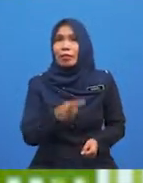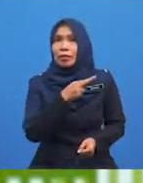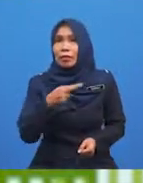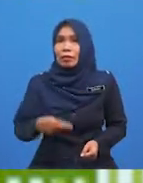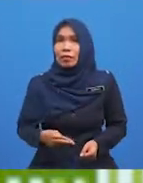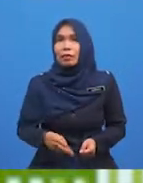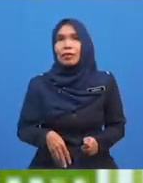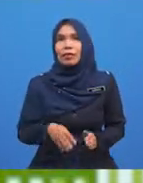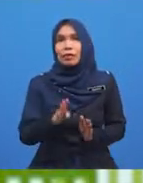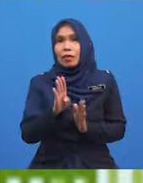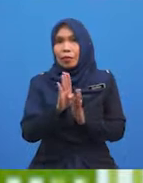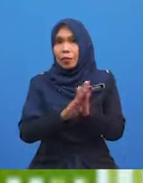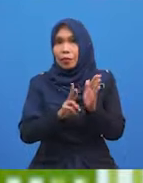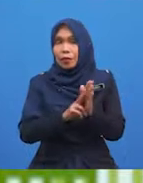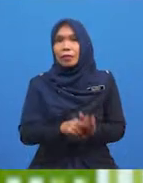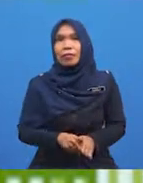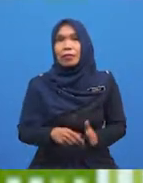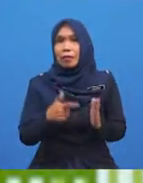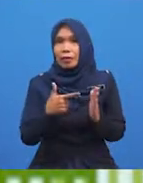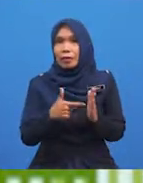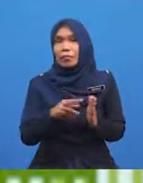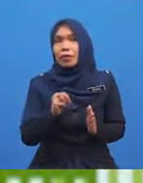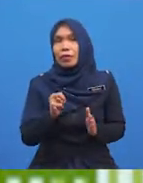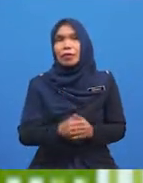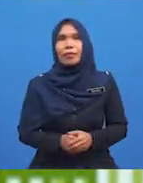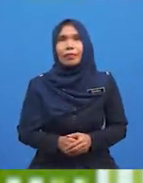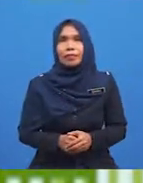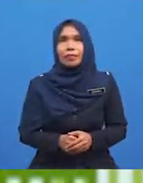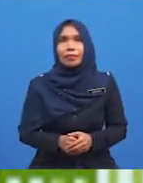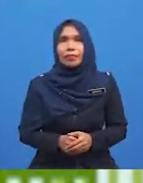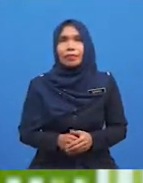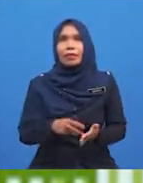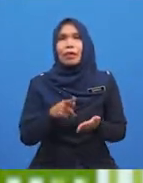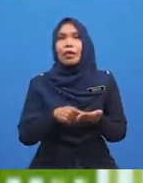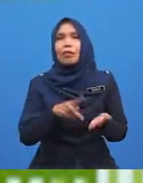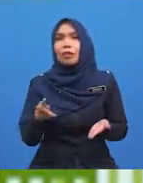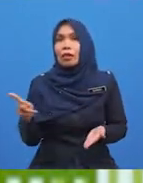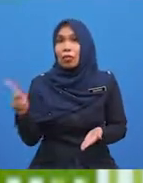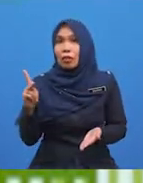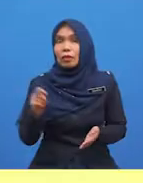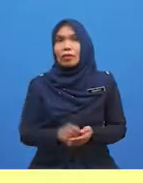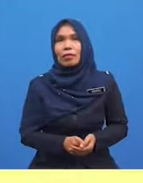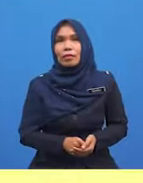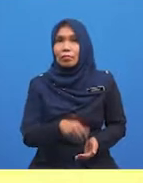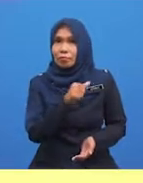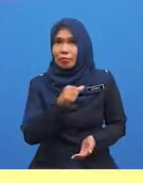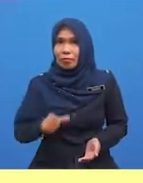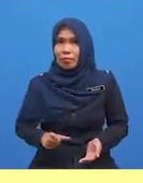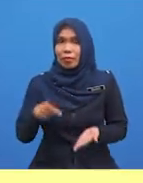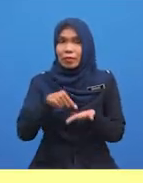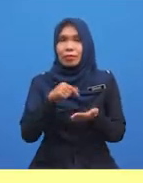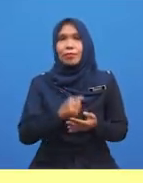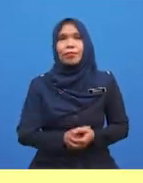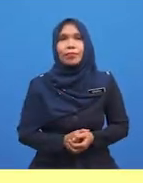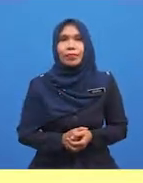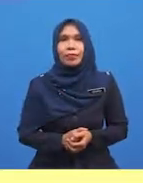Berperlembagaan. Jadi, apakah kuasa budi bicara Yang di-Pertuan Agong ini? Baiklah